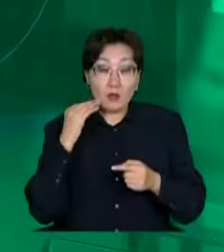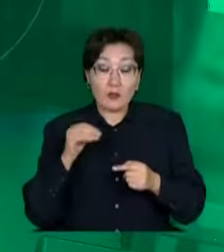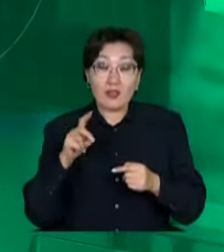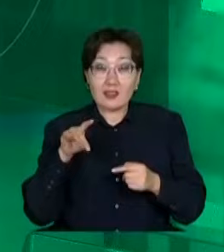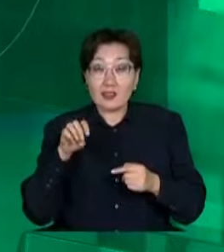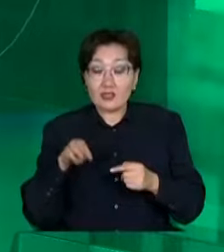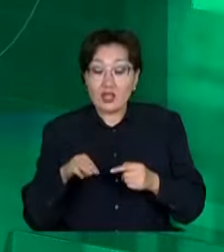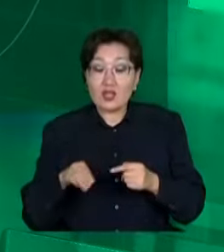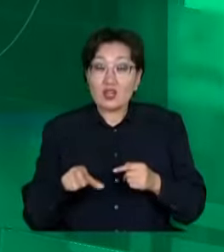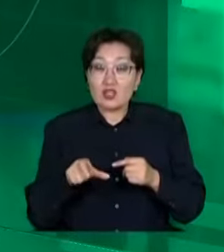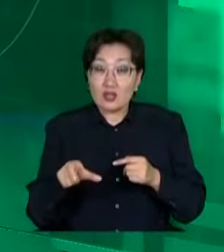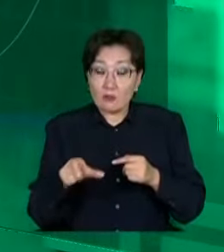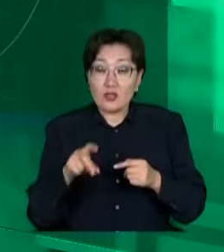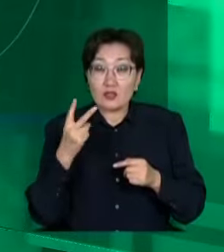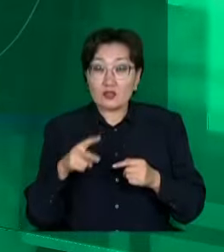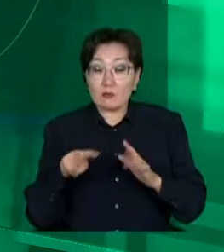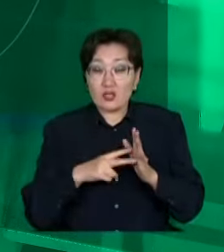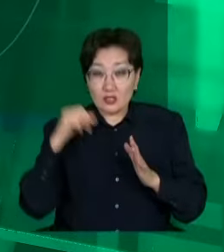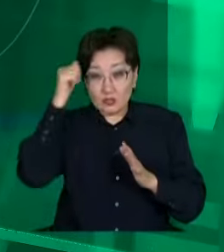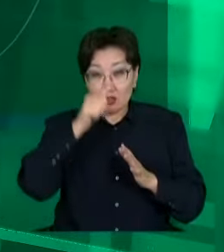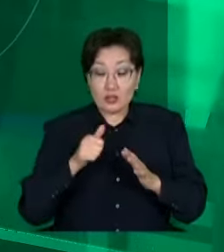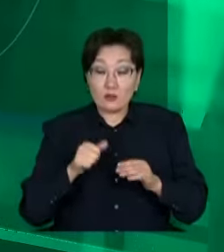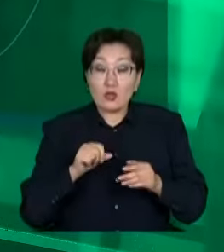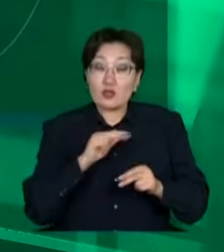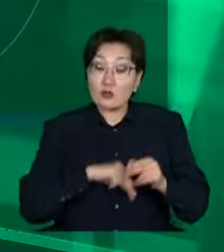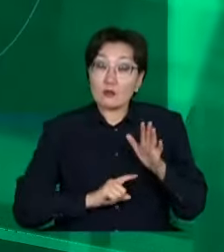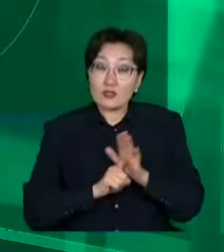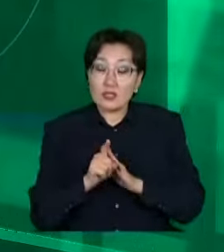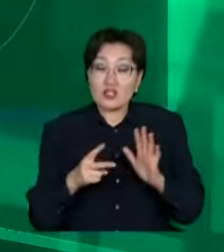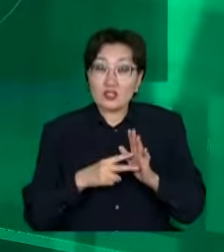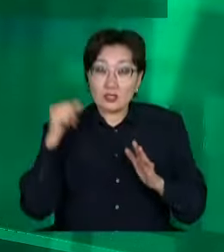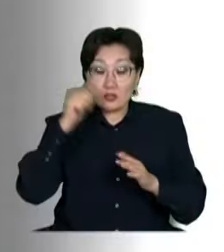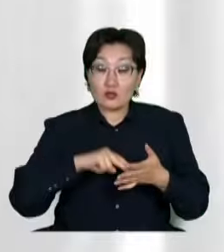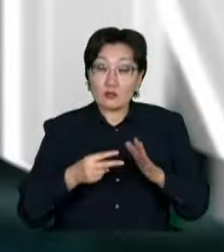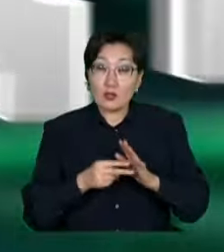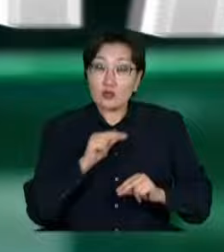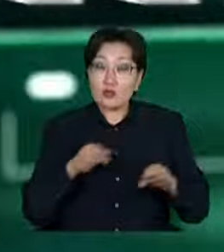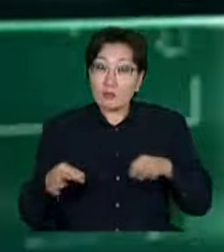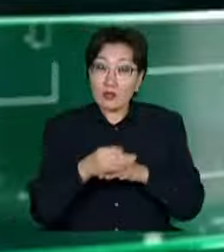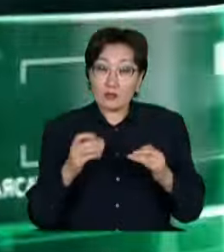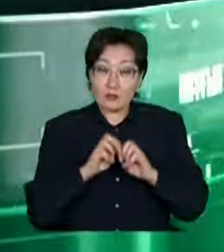желісі 2027 жылы іске қосылады. 7 жылға жоспарланған жоба тағы нені қамтымақ?